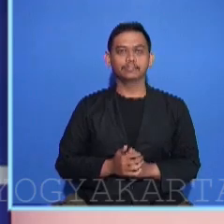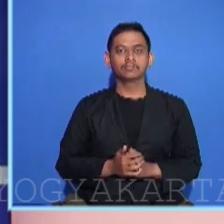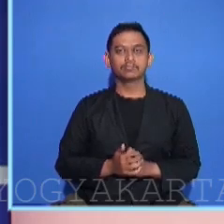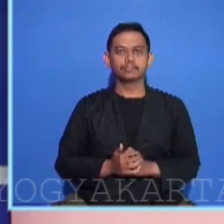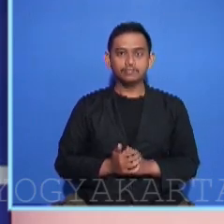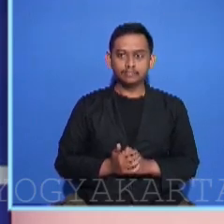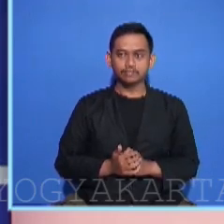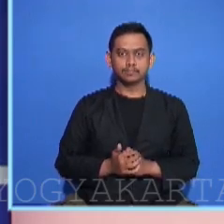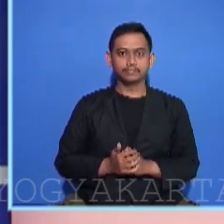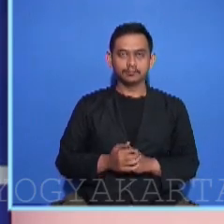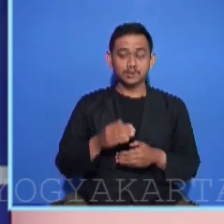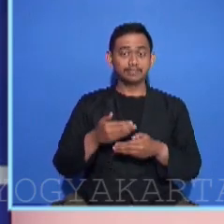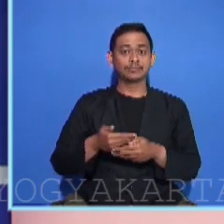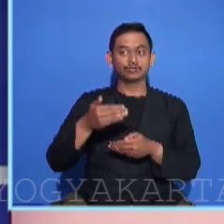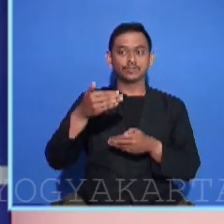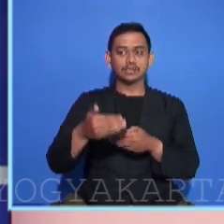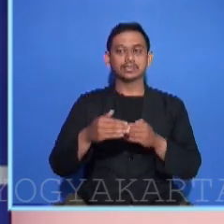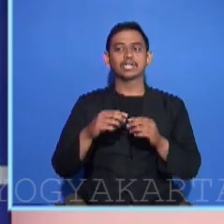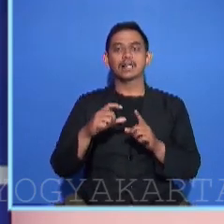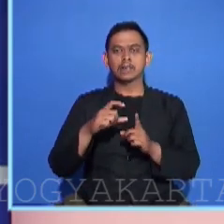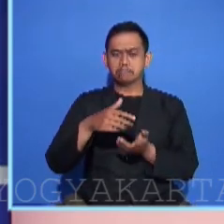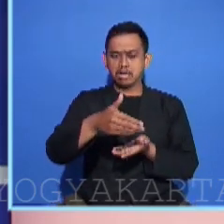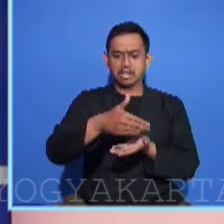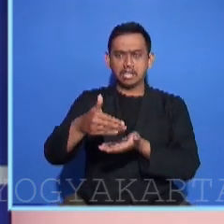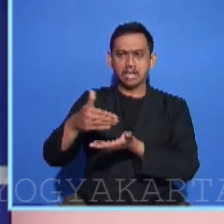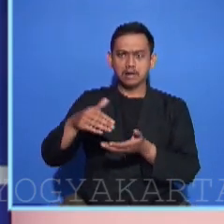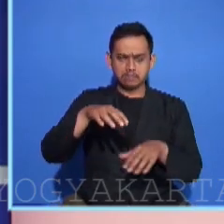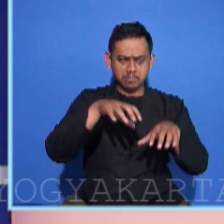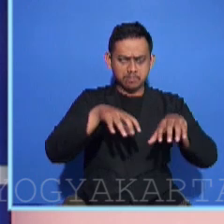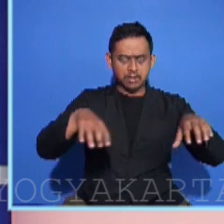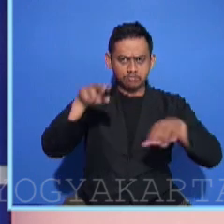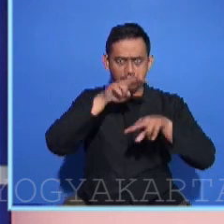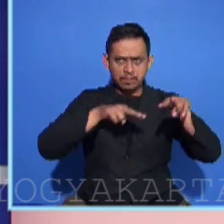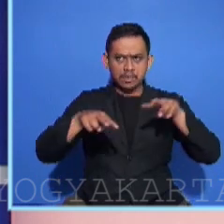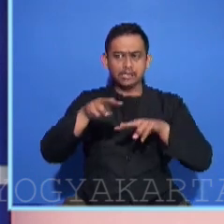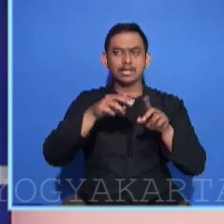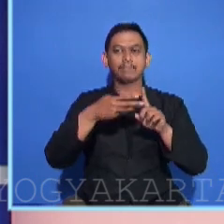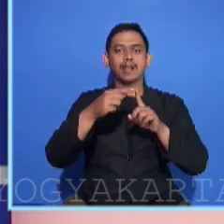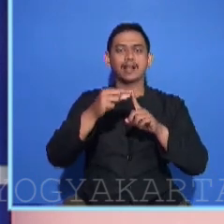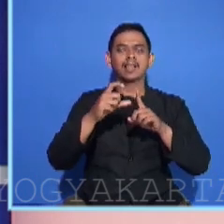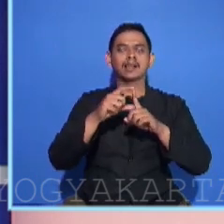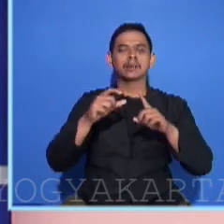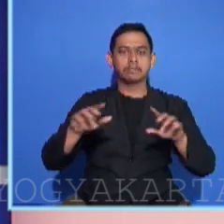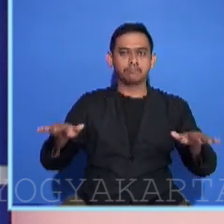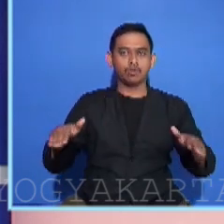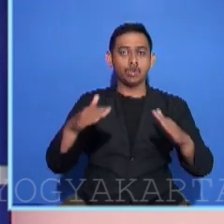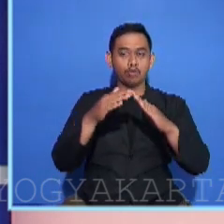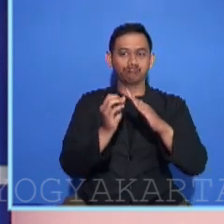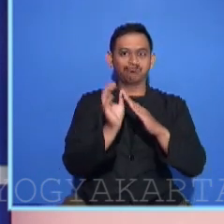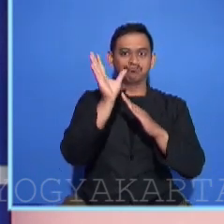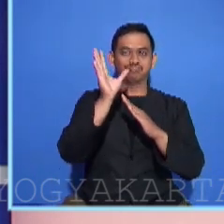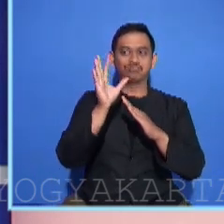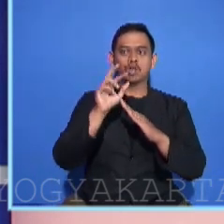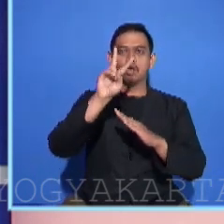sementara itu dari data pos pengamatan gunung merapi Babadan Selasa pagi Merapi mengeluarkan luncuran dua kali awan panas